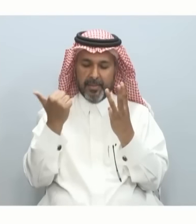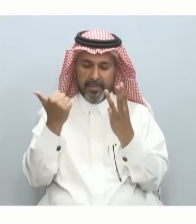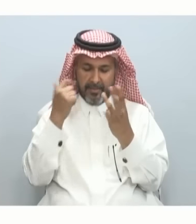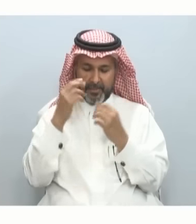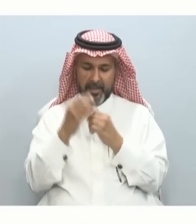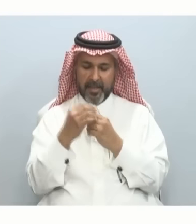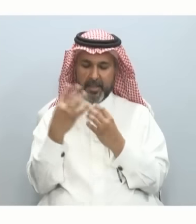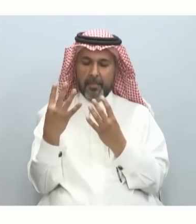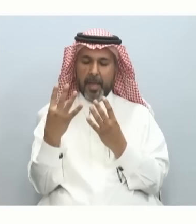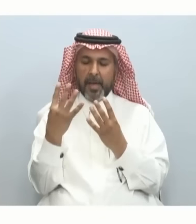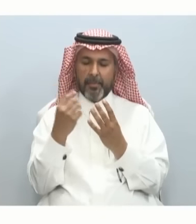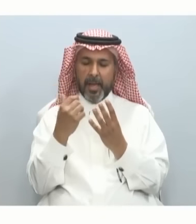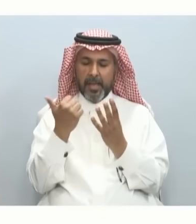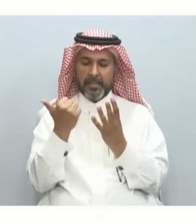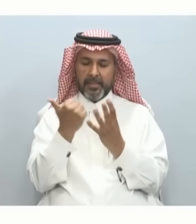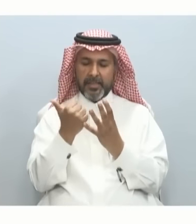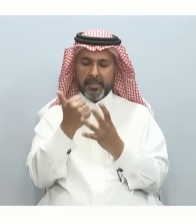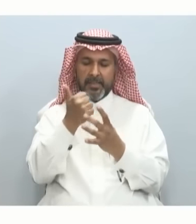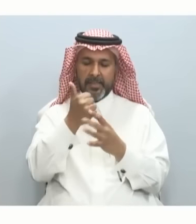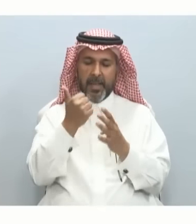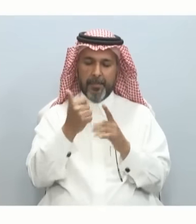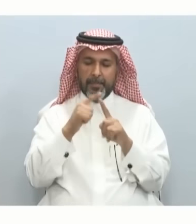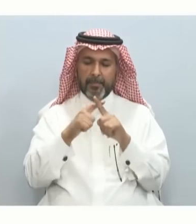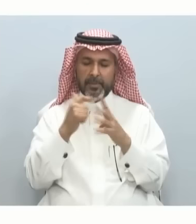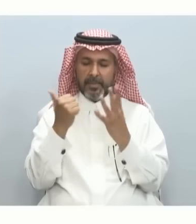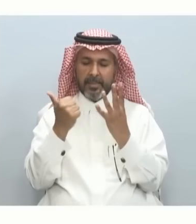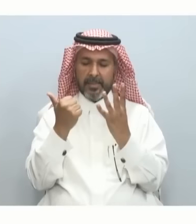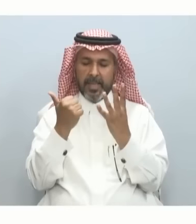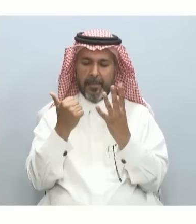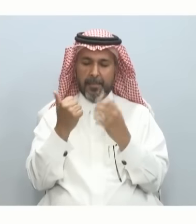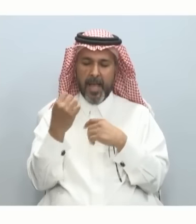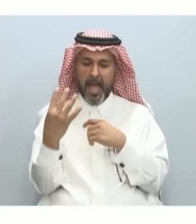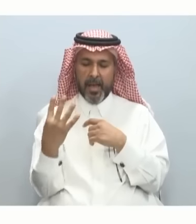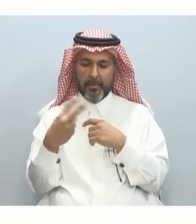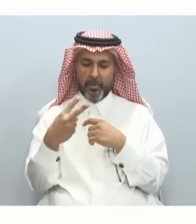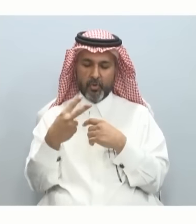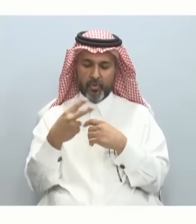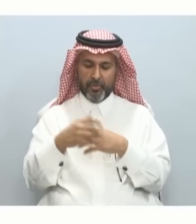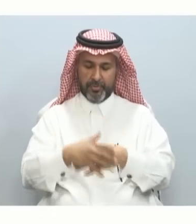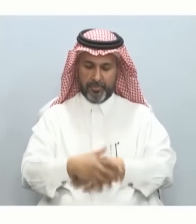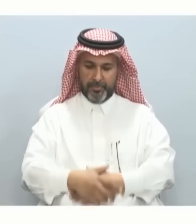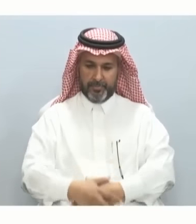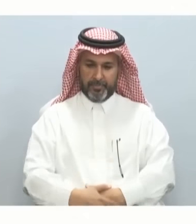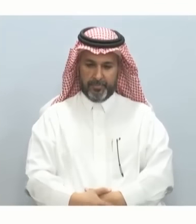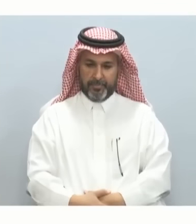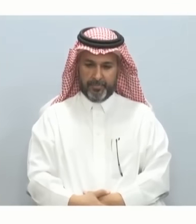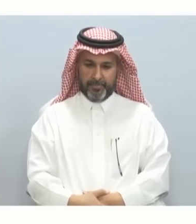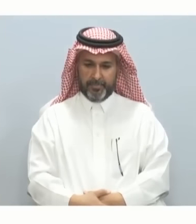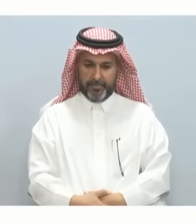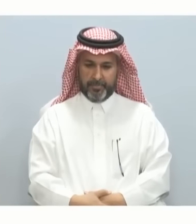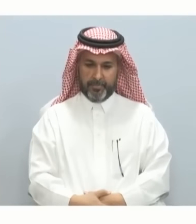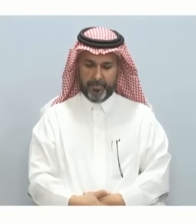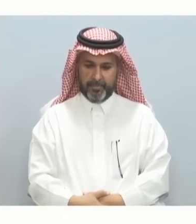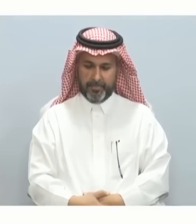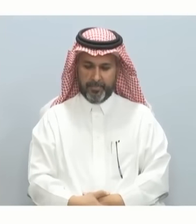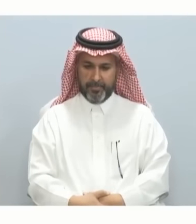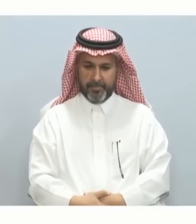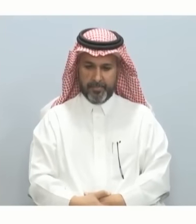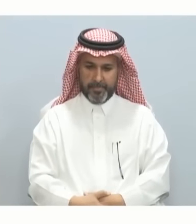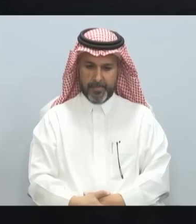ساقوم بضرب سته في اربعه سيكون الناتج 24 اذا ابناء البنات مثل ما رايته